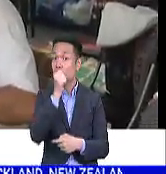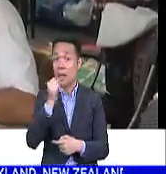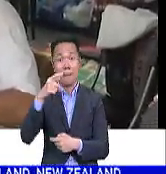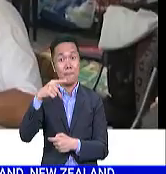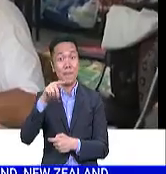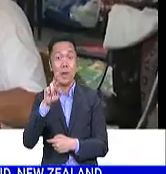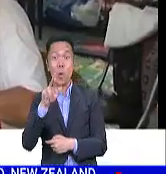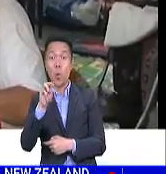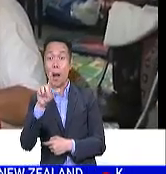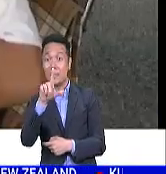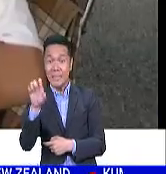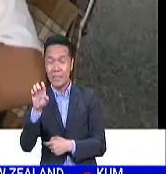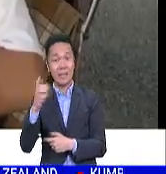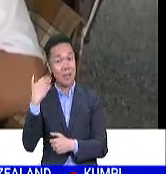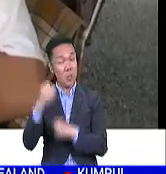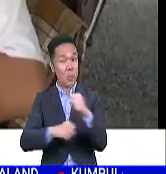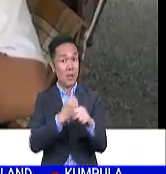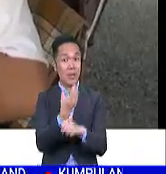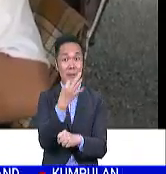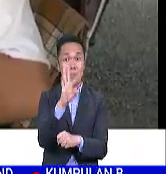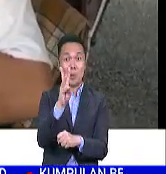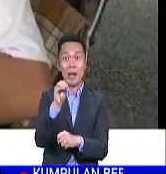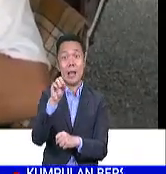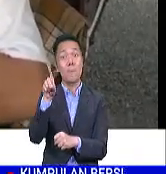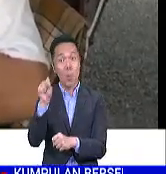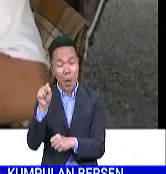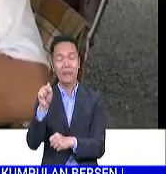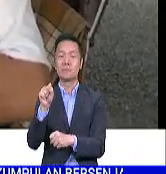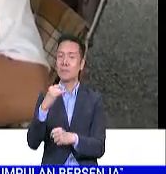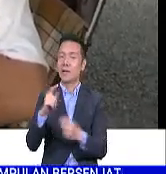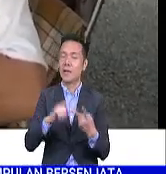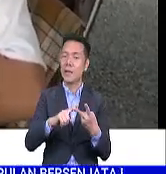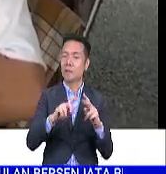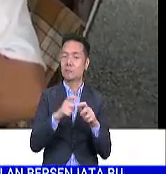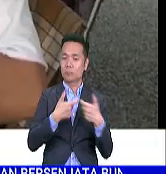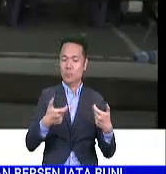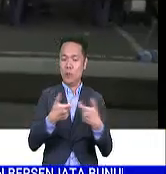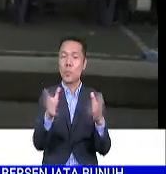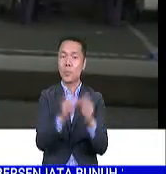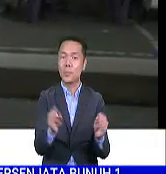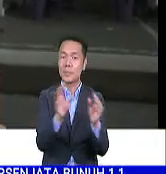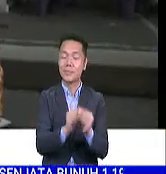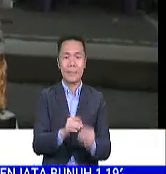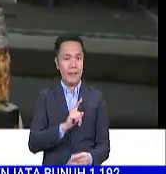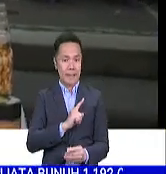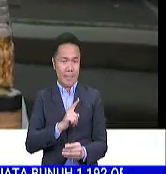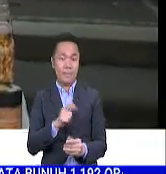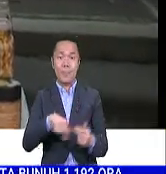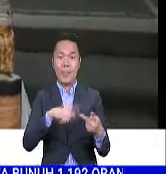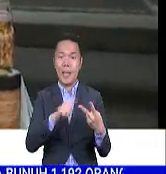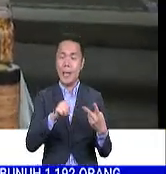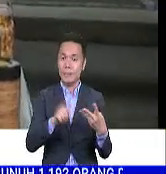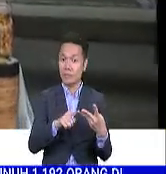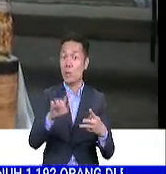dan 60-an. Dan kita ada forum keagamaan, termasuklah juga dengan konsert Moh